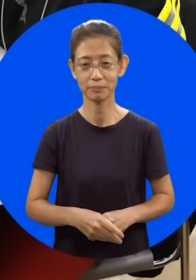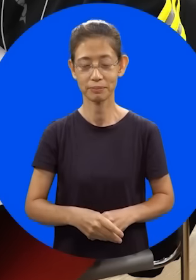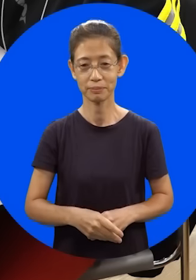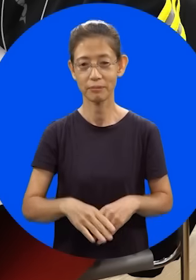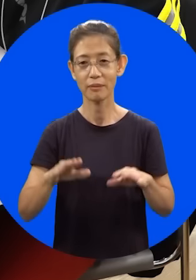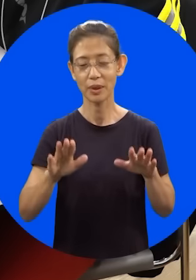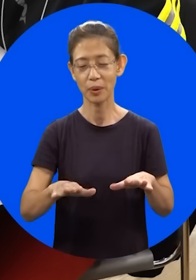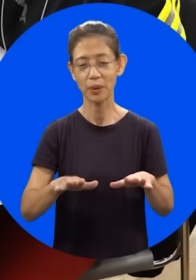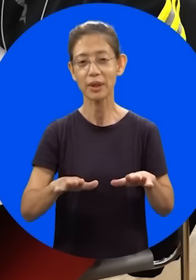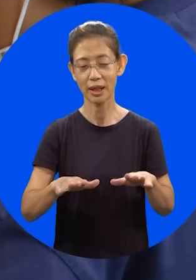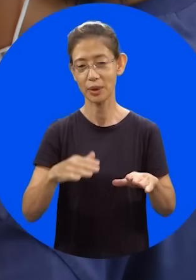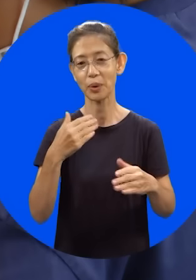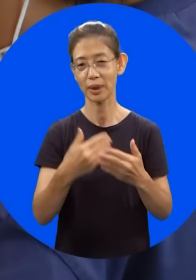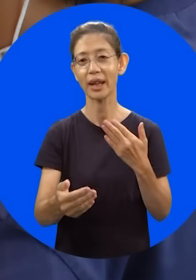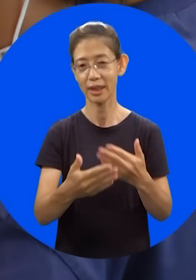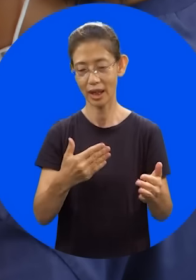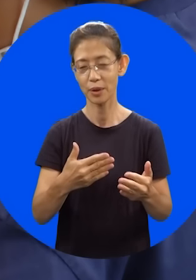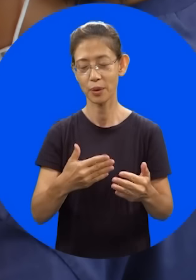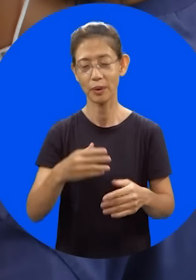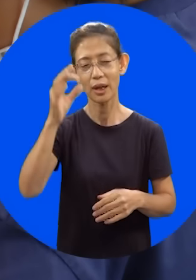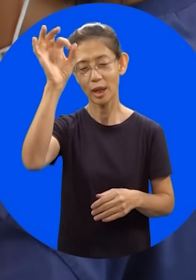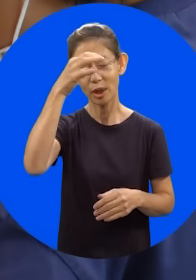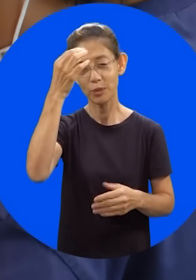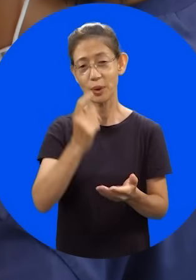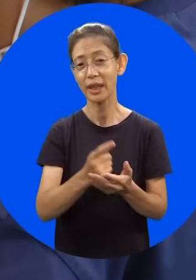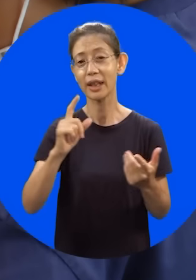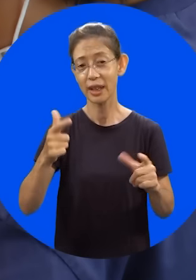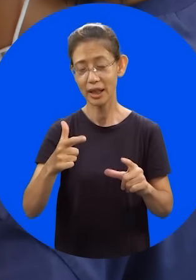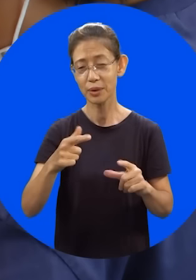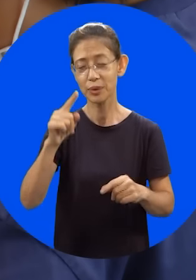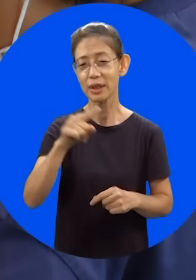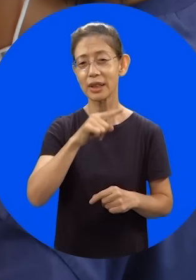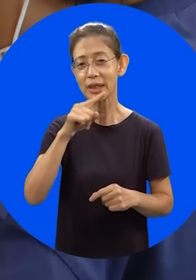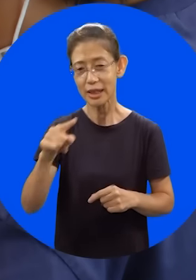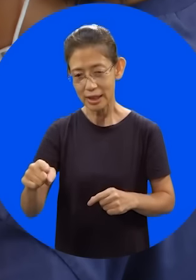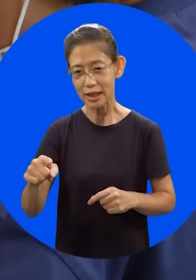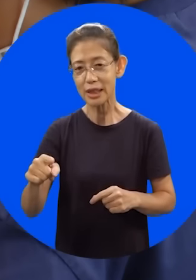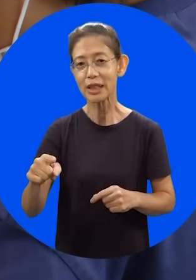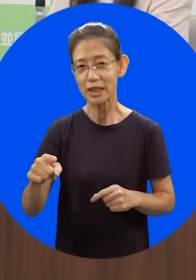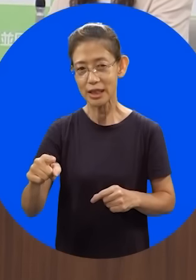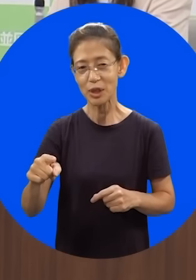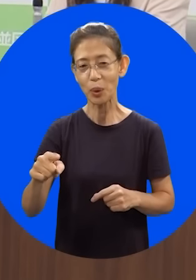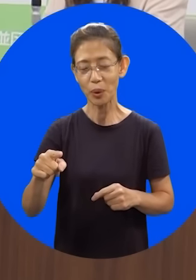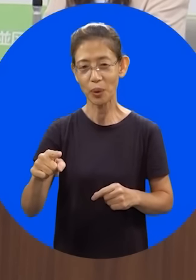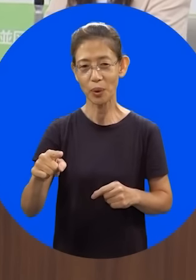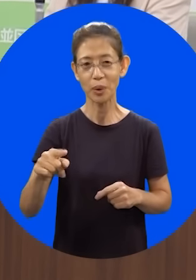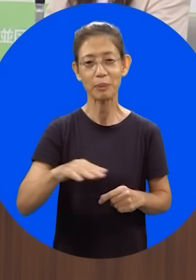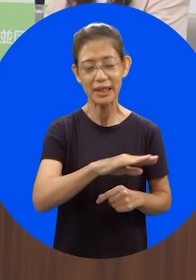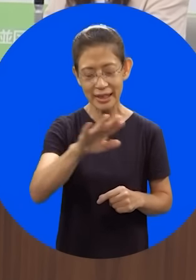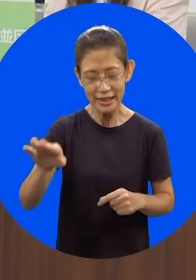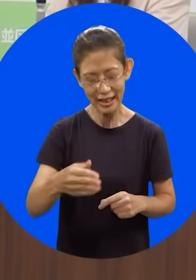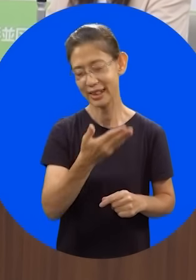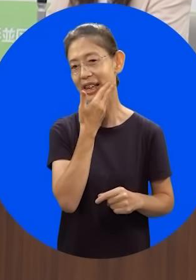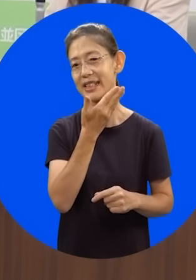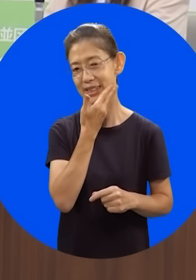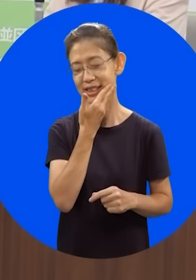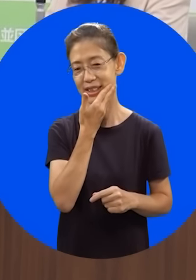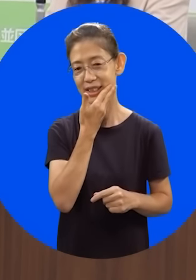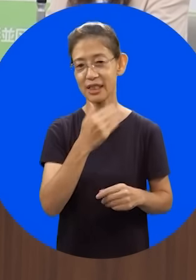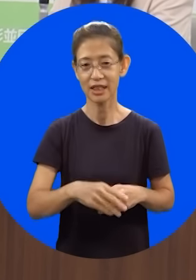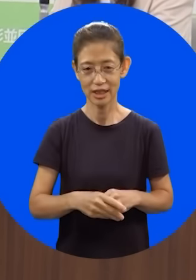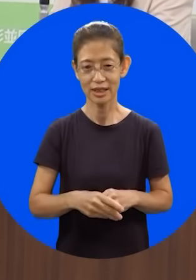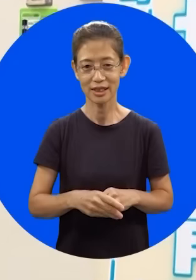今回身につけたことはプロでなくとも一人の人間として欠かせないスキルです。自分の思いを伝え、相